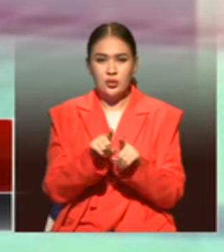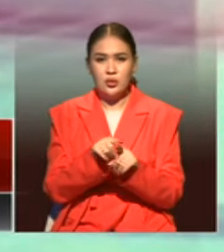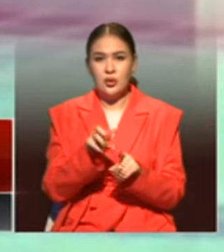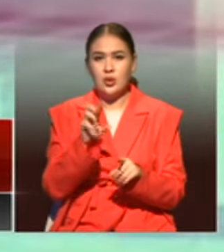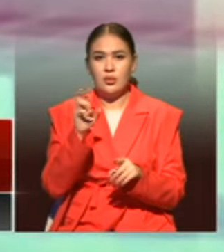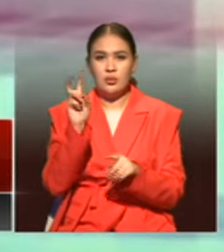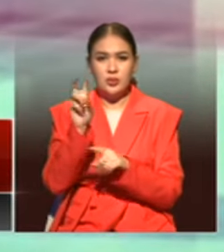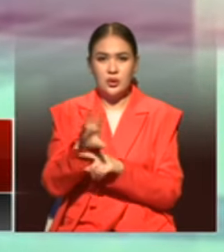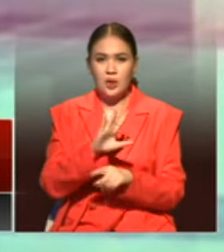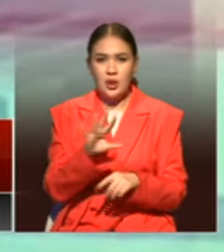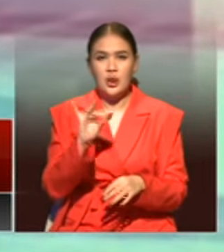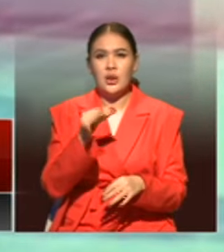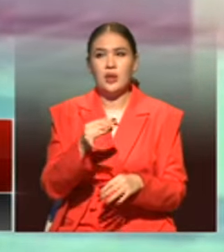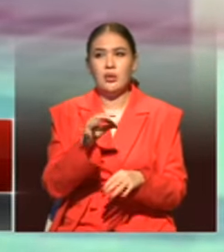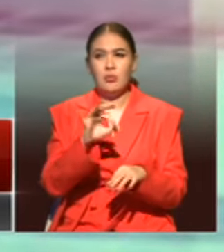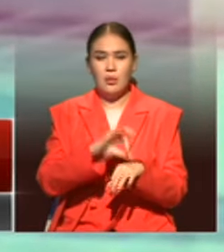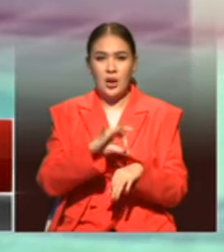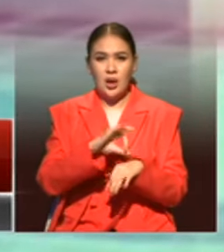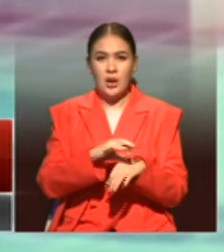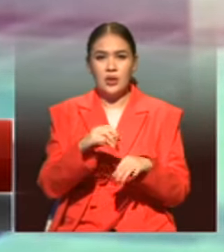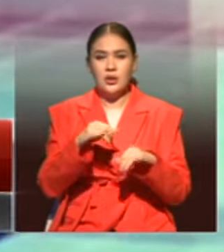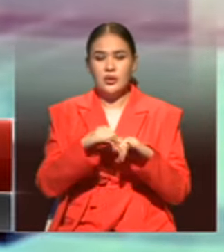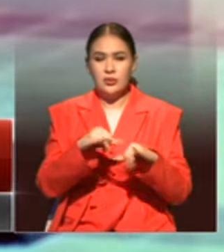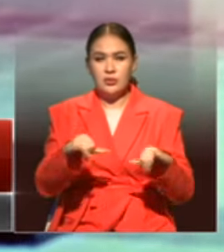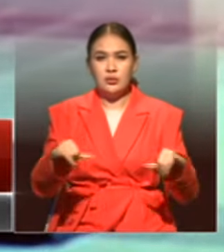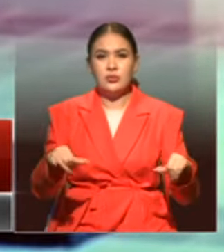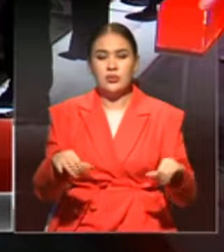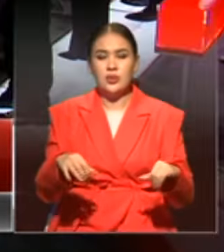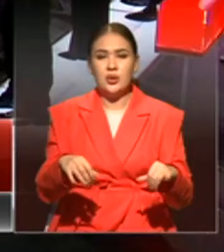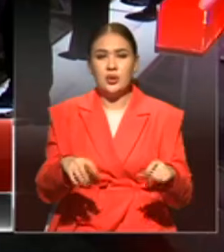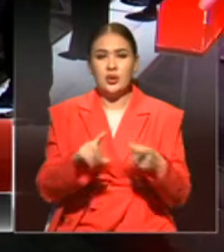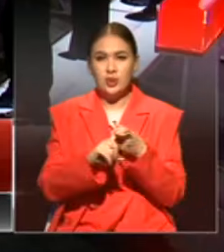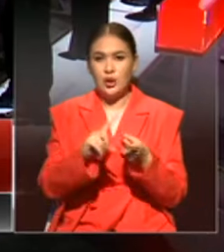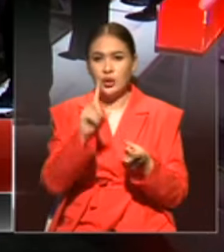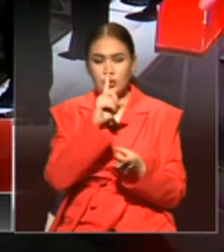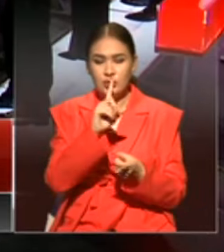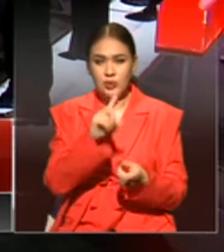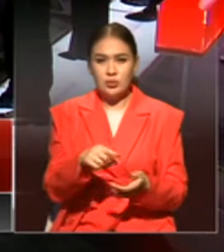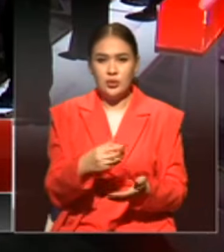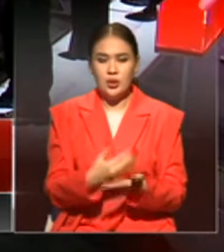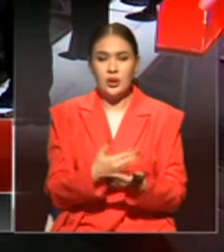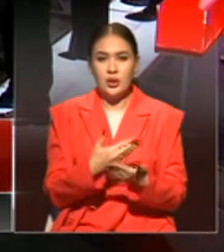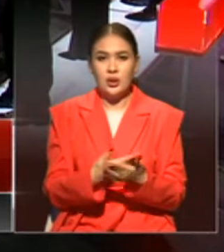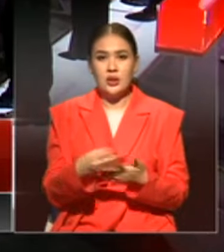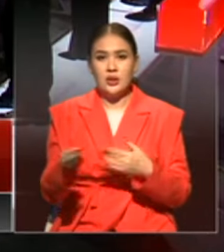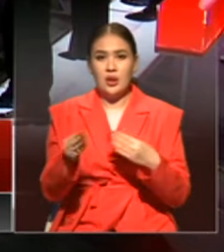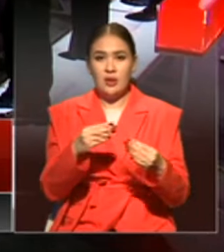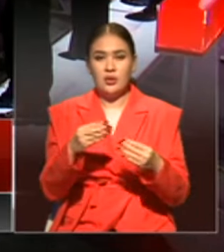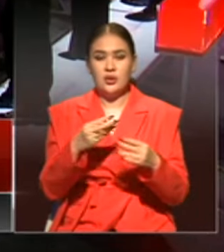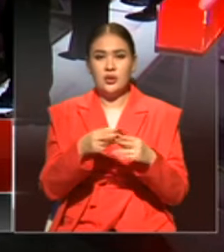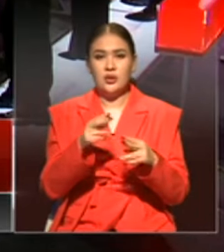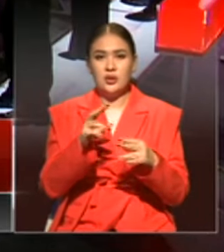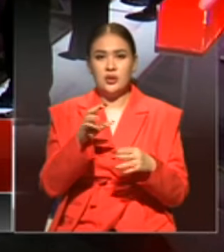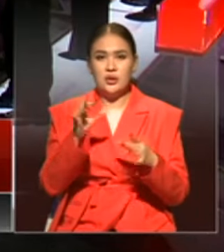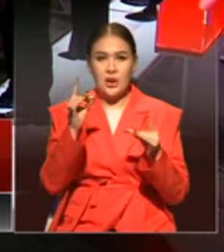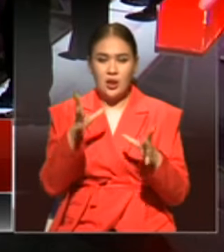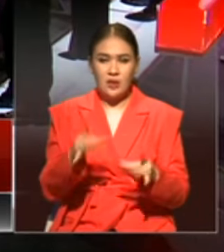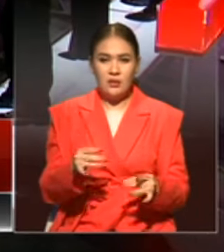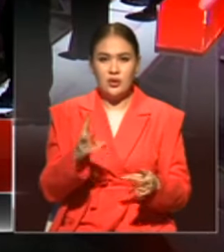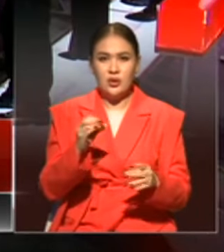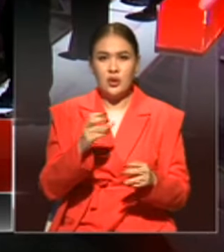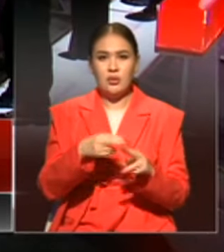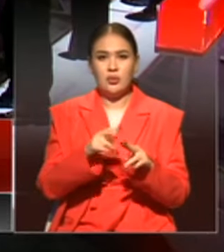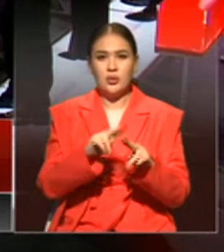еді және ауру да тарқамас еді, бірінші. Екінші, салапандар да ұшып даланы, табиғатты бұлғамас еді деген